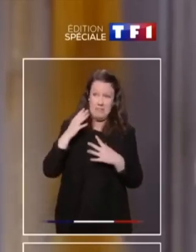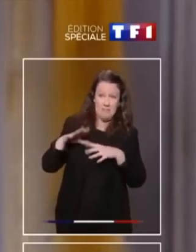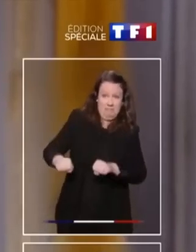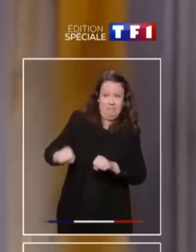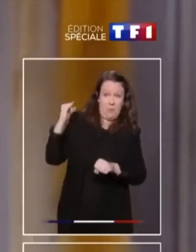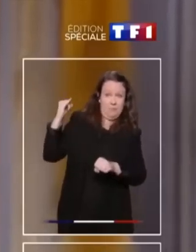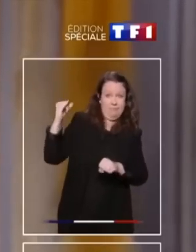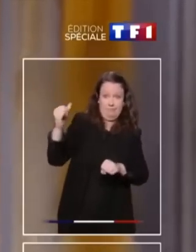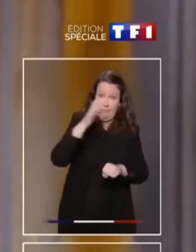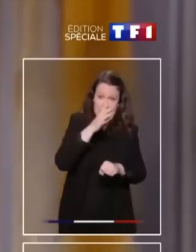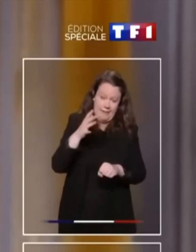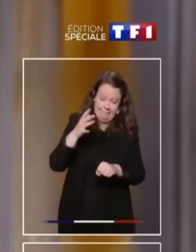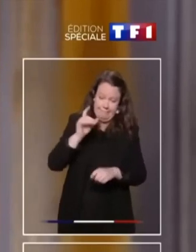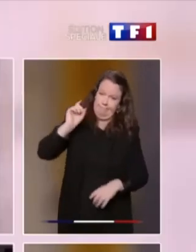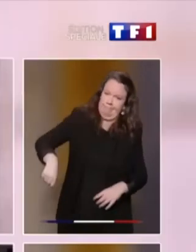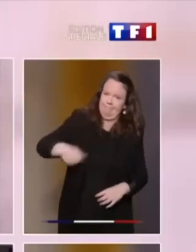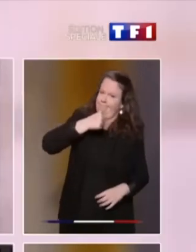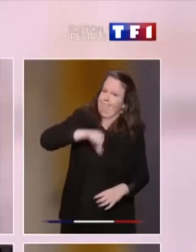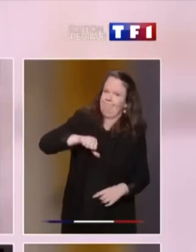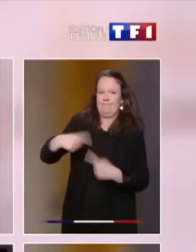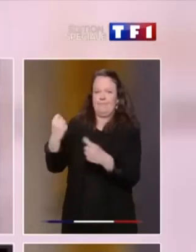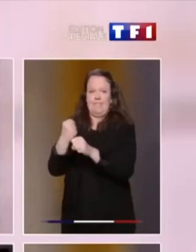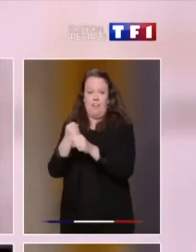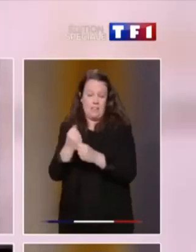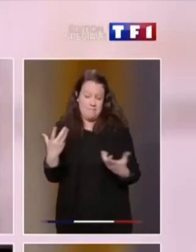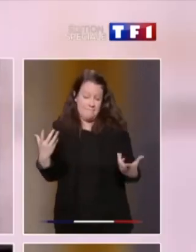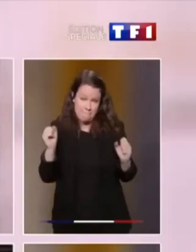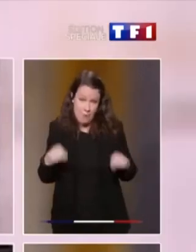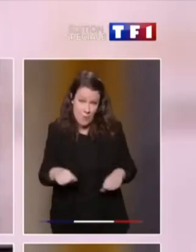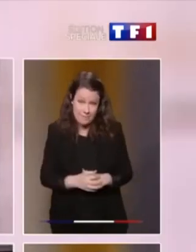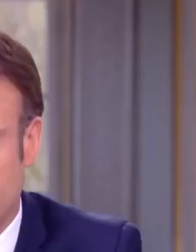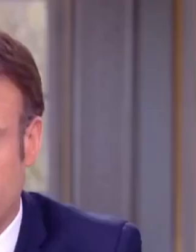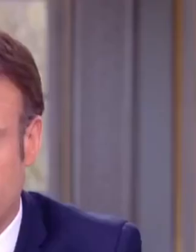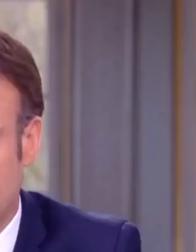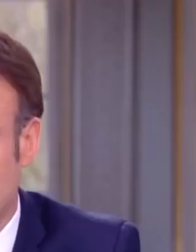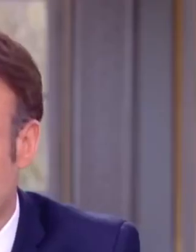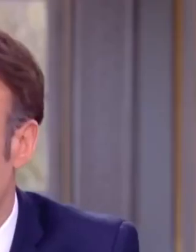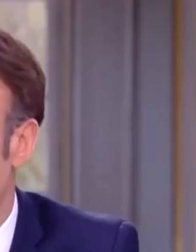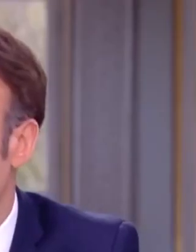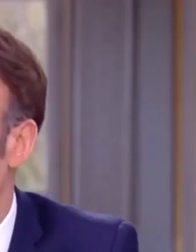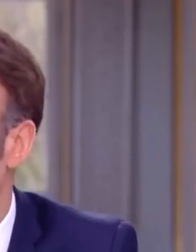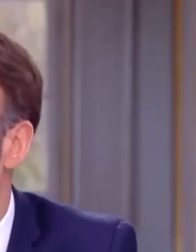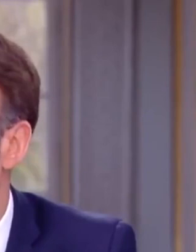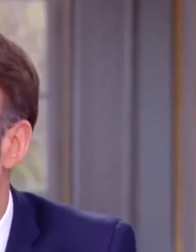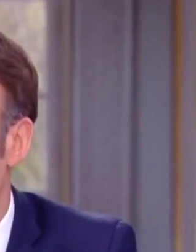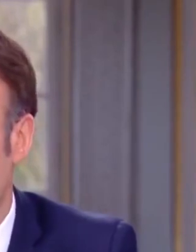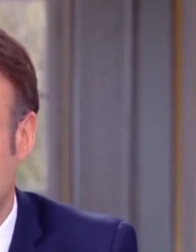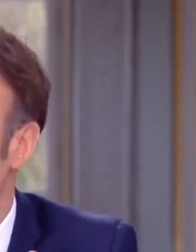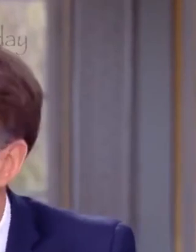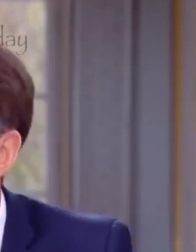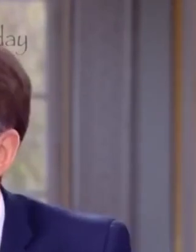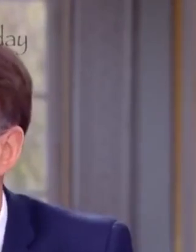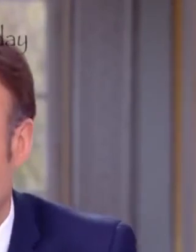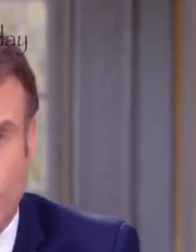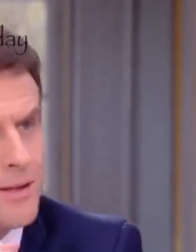творилось в голове президента Пятой Республики, когда до него вдруг дошло, что разглагольствовать о пенсионной реформе